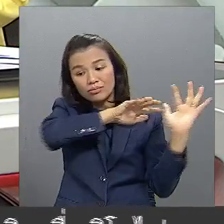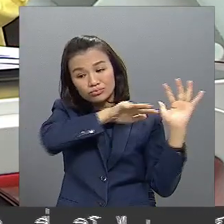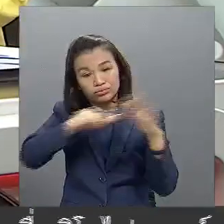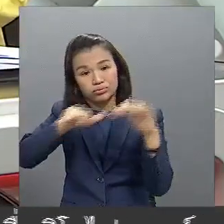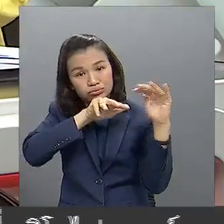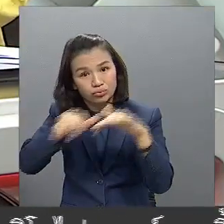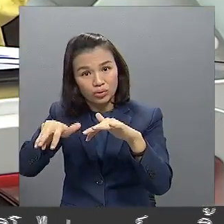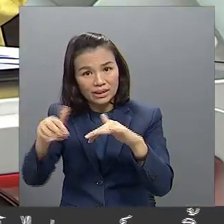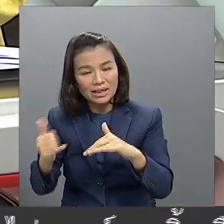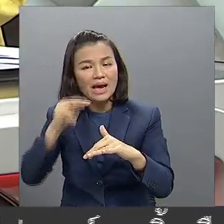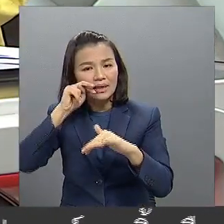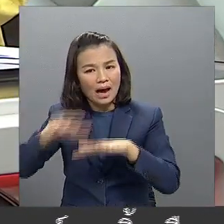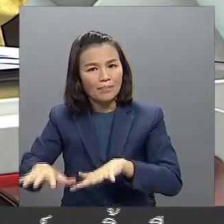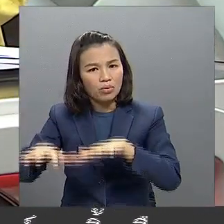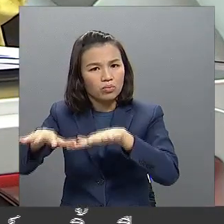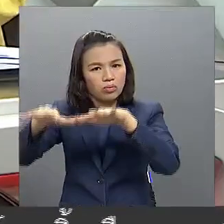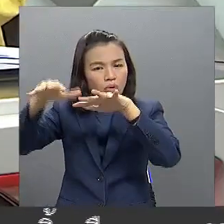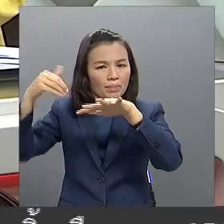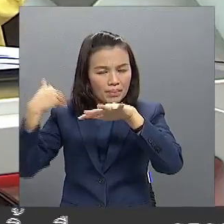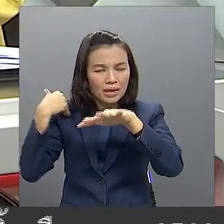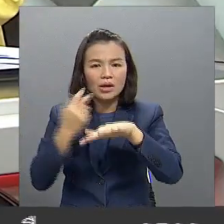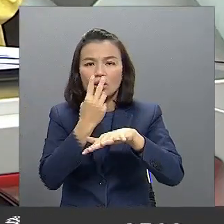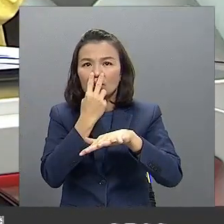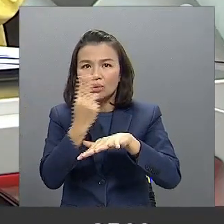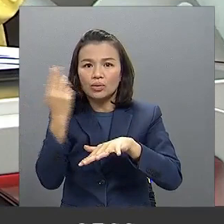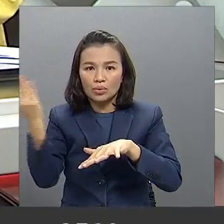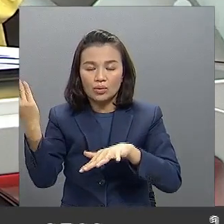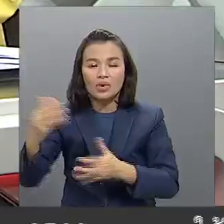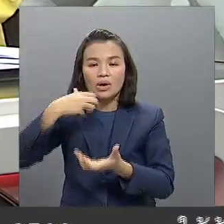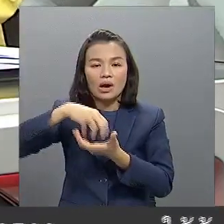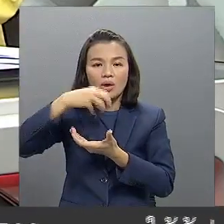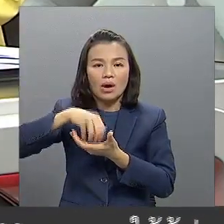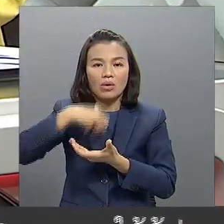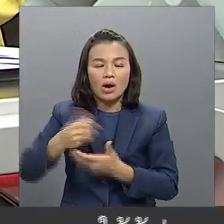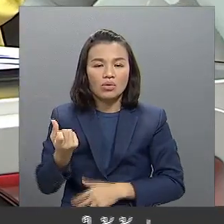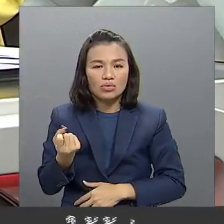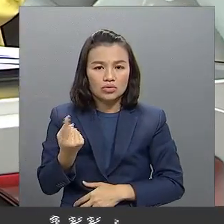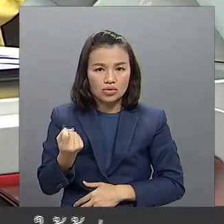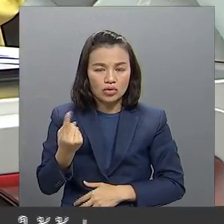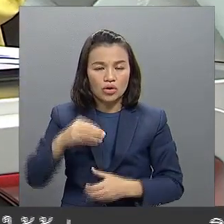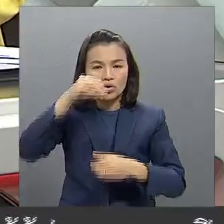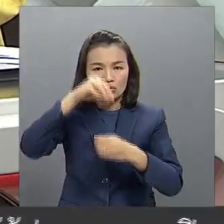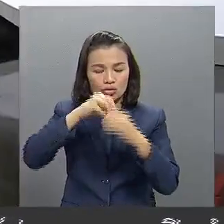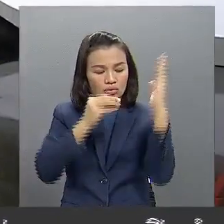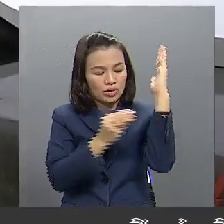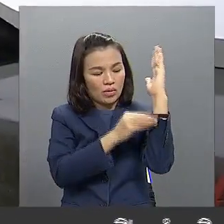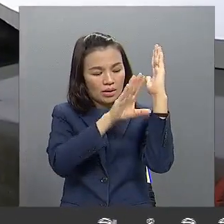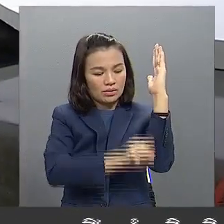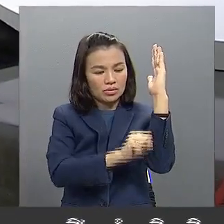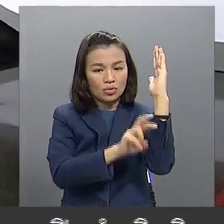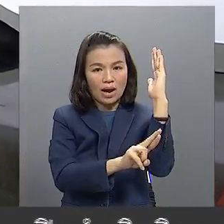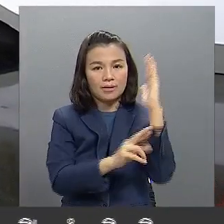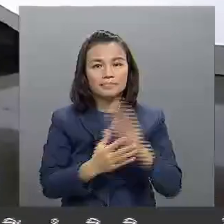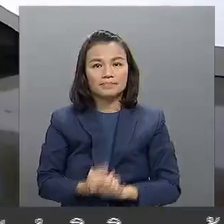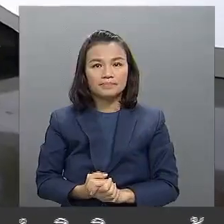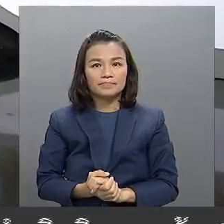น้ำนั้นเริ่มสูงขึ้นแล้วติดตามจากคุณติชิราพุทธสารพันธ์ค่ะรายงานมาจากอำเภอพุ่นพินจังหวัดสุราษฎร์ธานีค่ะคุณติชิ